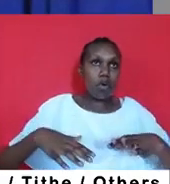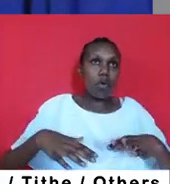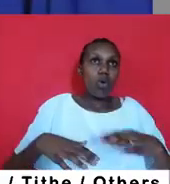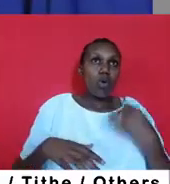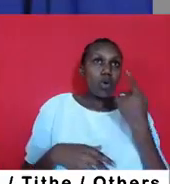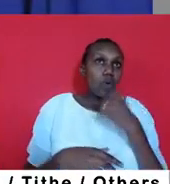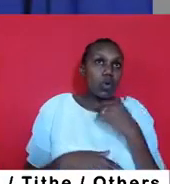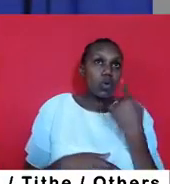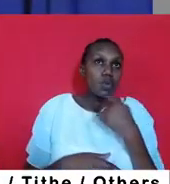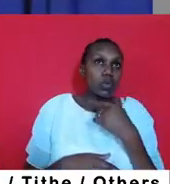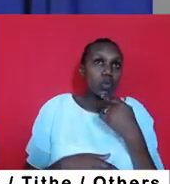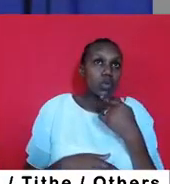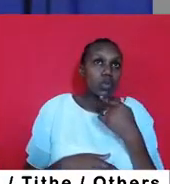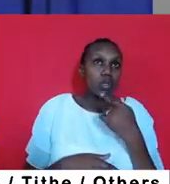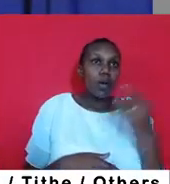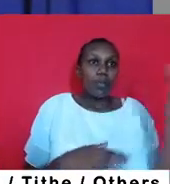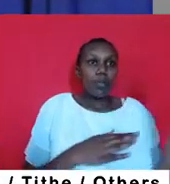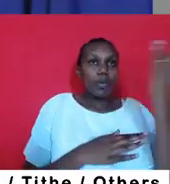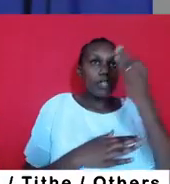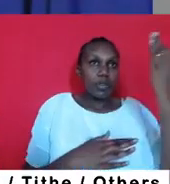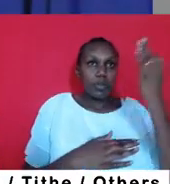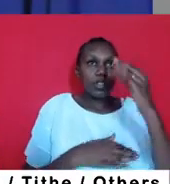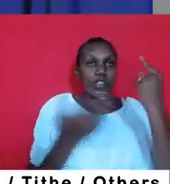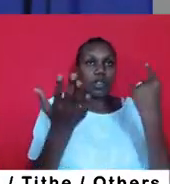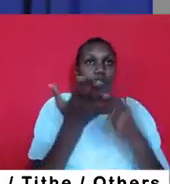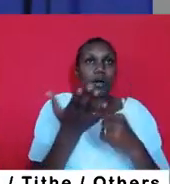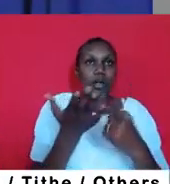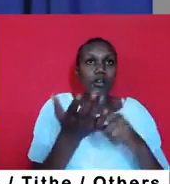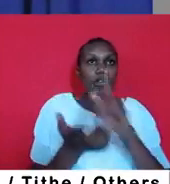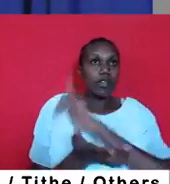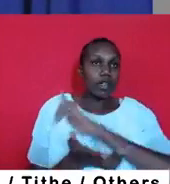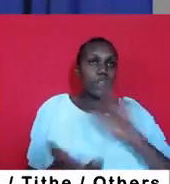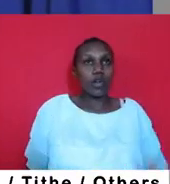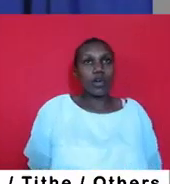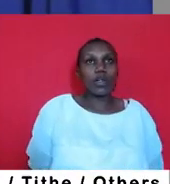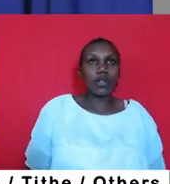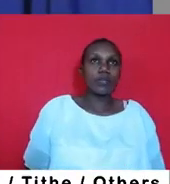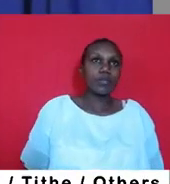wa kuhubiri neno la Mungu.